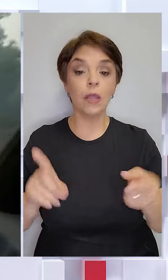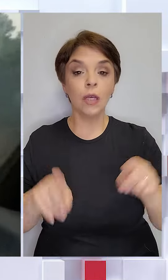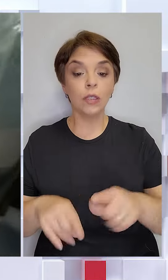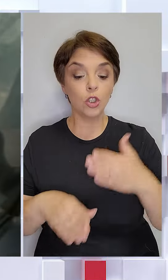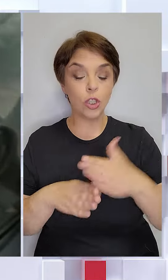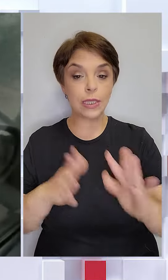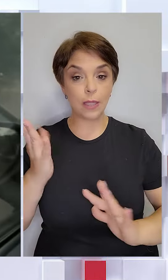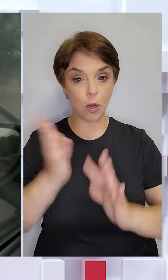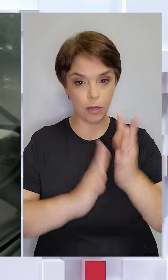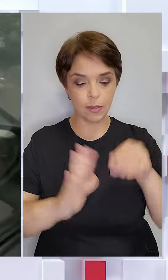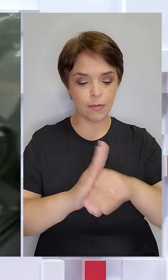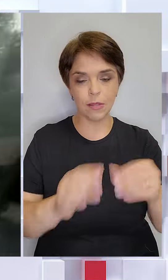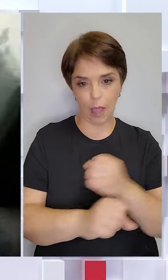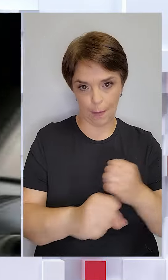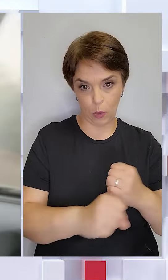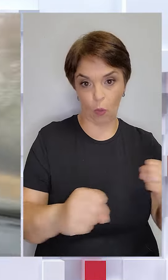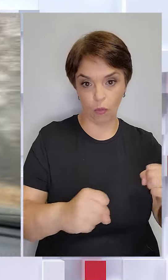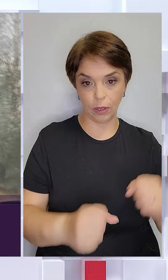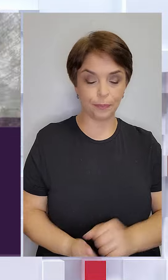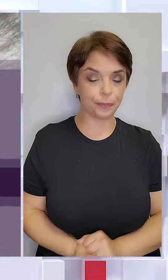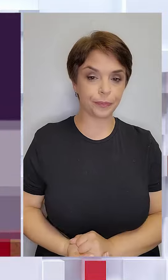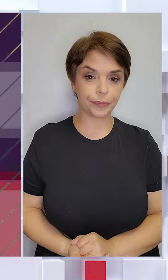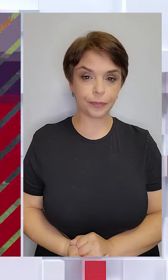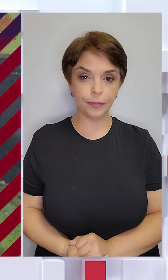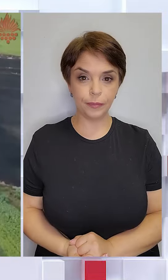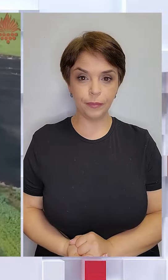що частина лісів замінована.